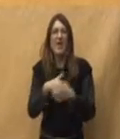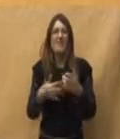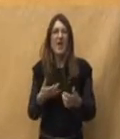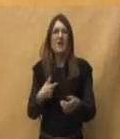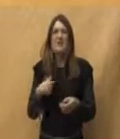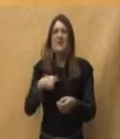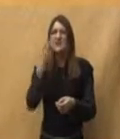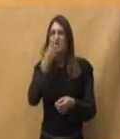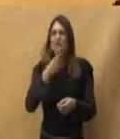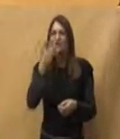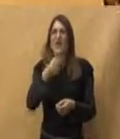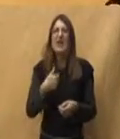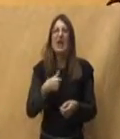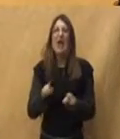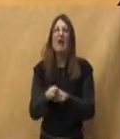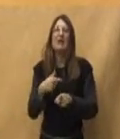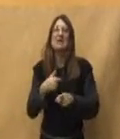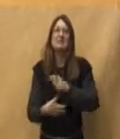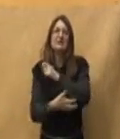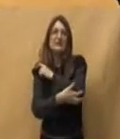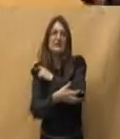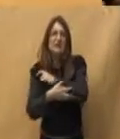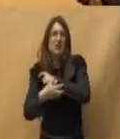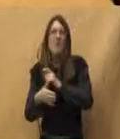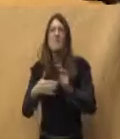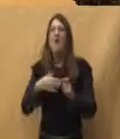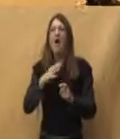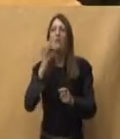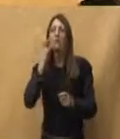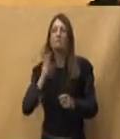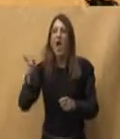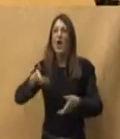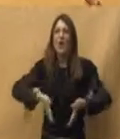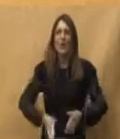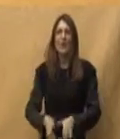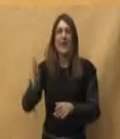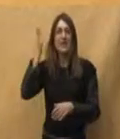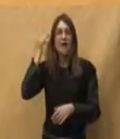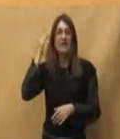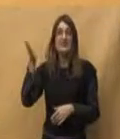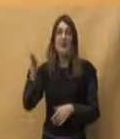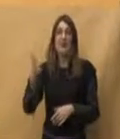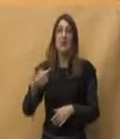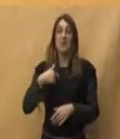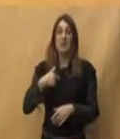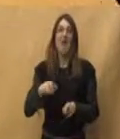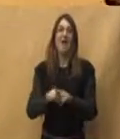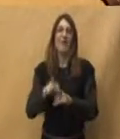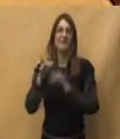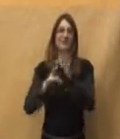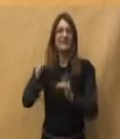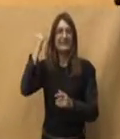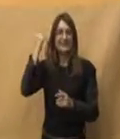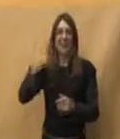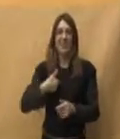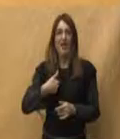nekako nam se čini da smo mi iz neke siromašne, moja mama, baka, rođena na selu, jel da? I sad ja sam seljačko dijete